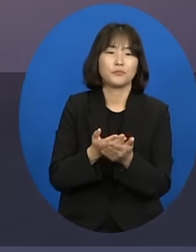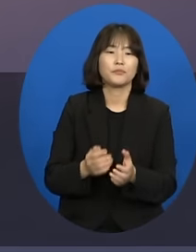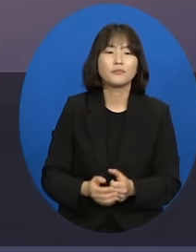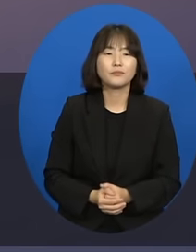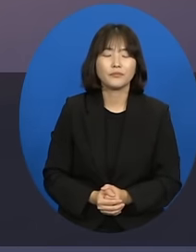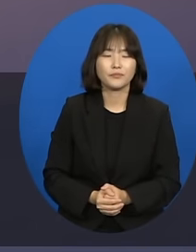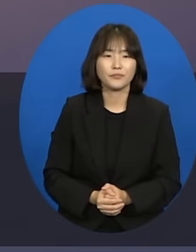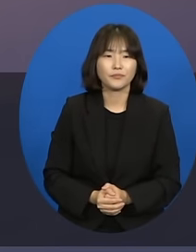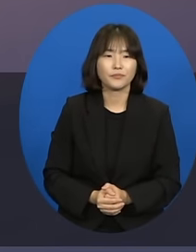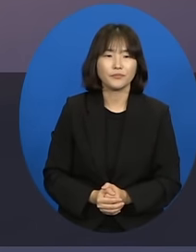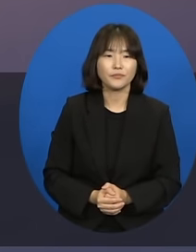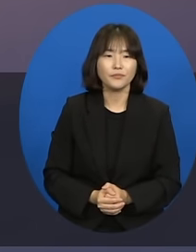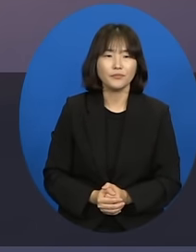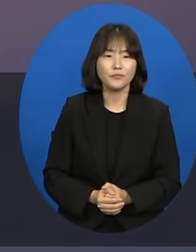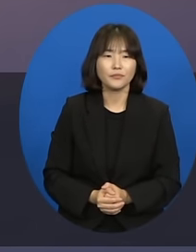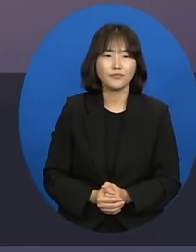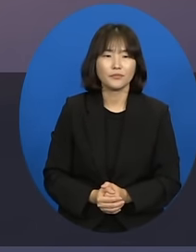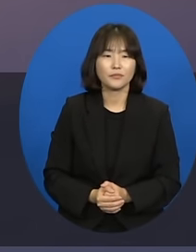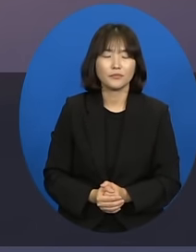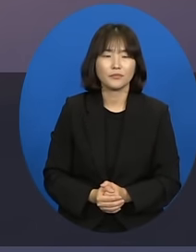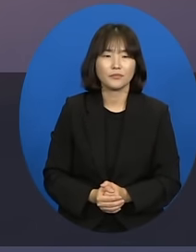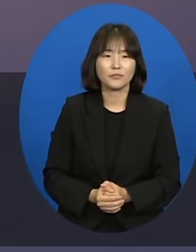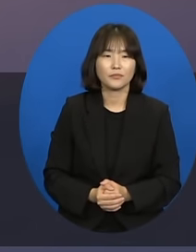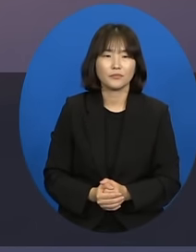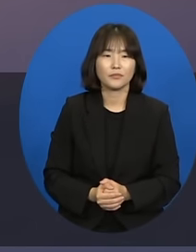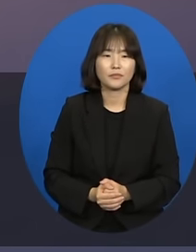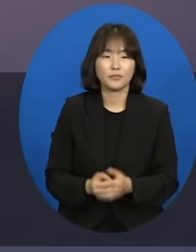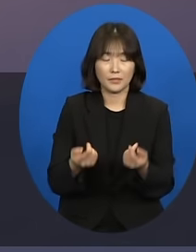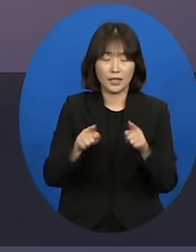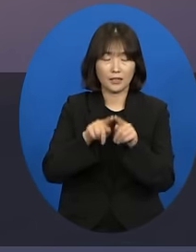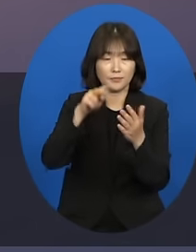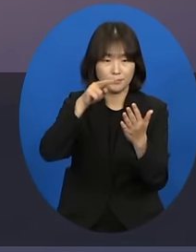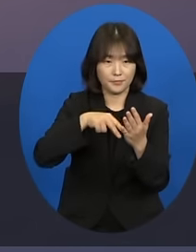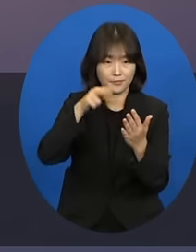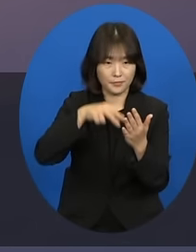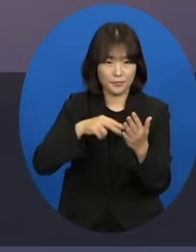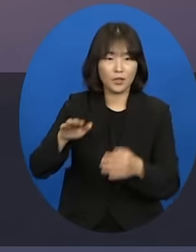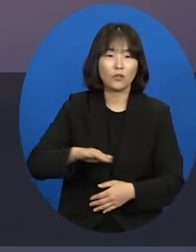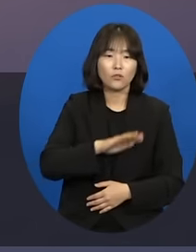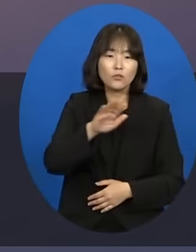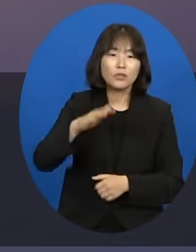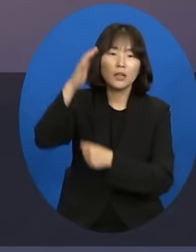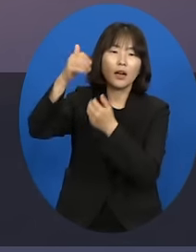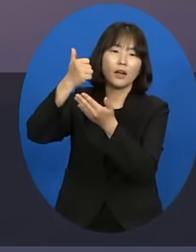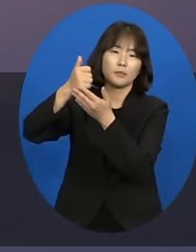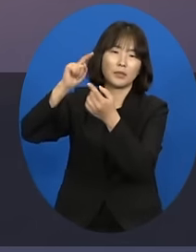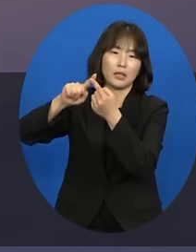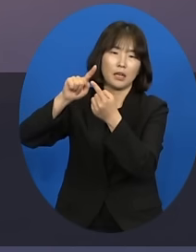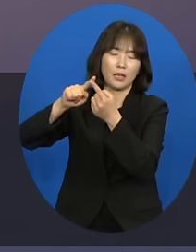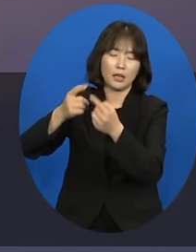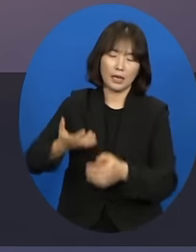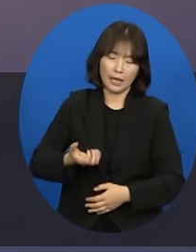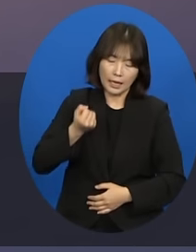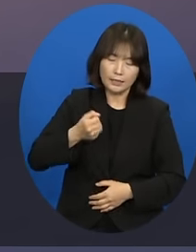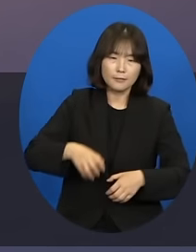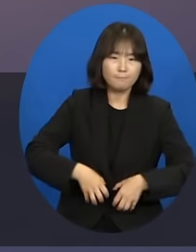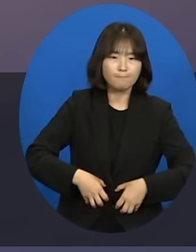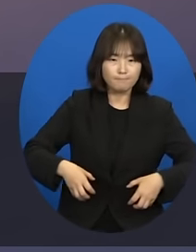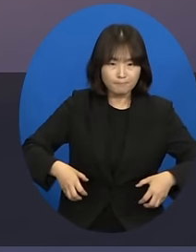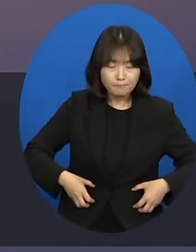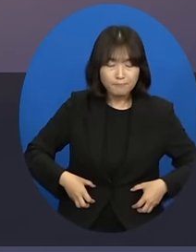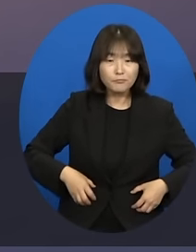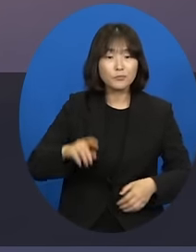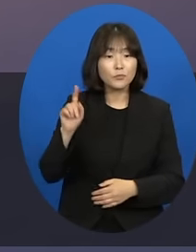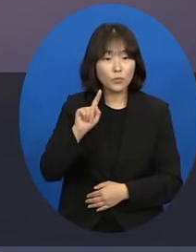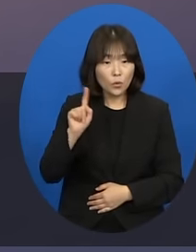다음 구절 요한일서 5장 14절 한번 함께 읽겠습니다. 우리가 하나님에 대하여 가지는 담대함은